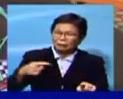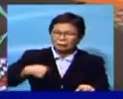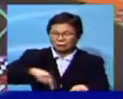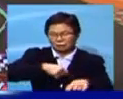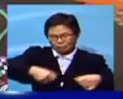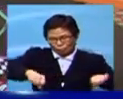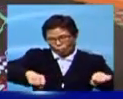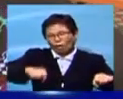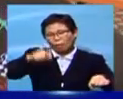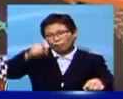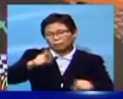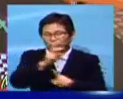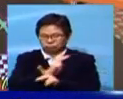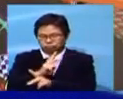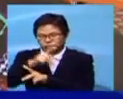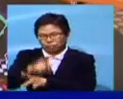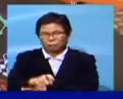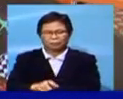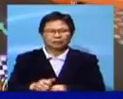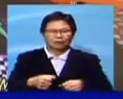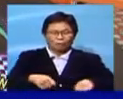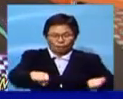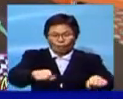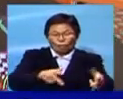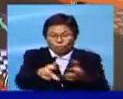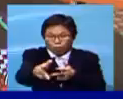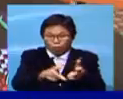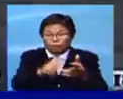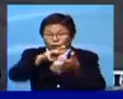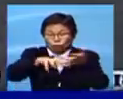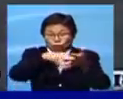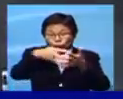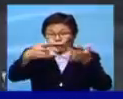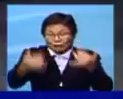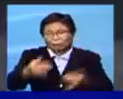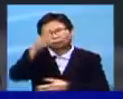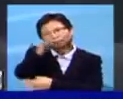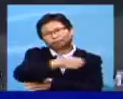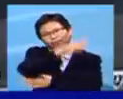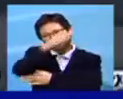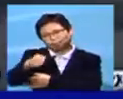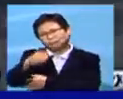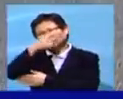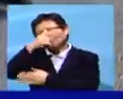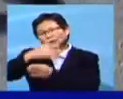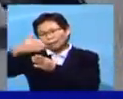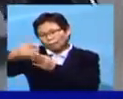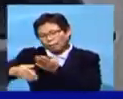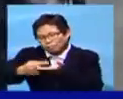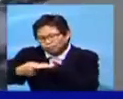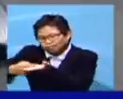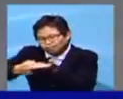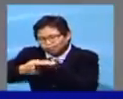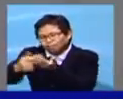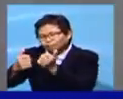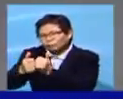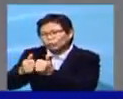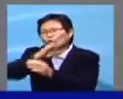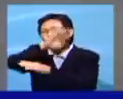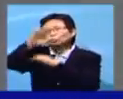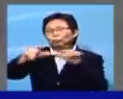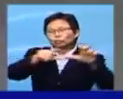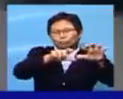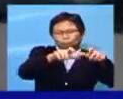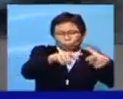pelumba kena berhati-hati jugalah perlumbaan yang dijadual hari ini dibatalkan selepas perbincangan diadakan bersama semua